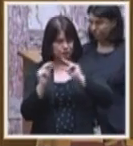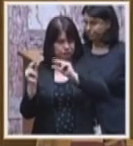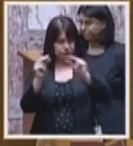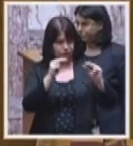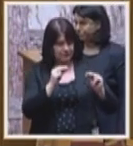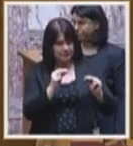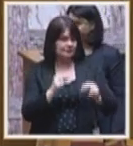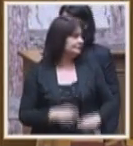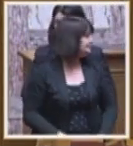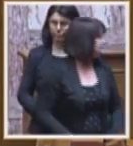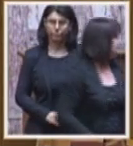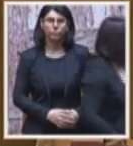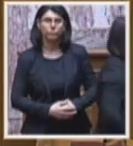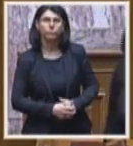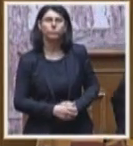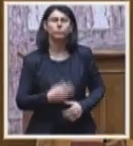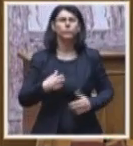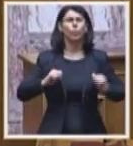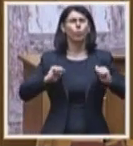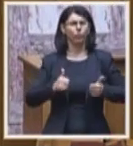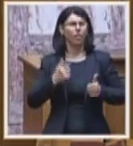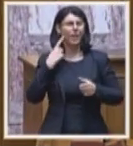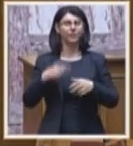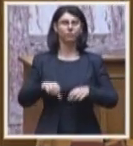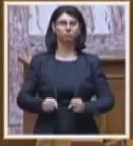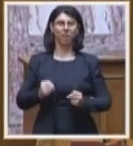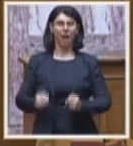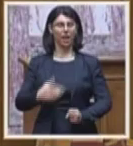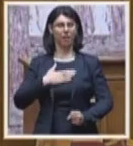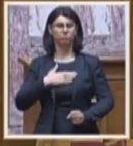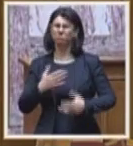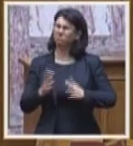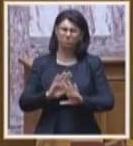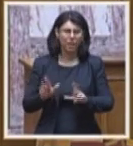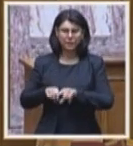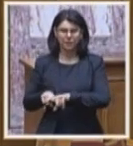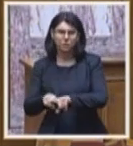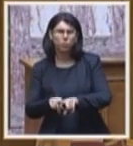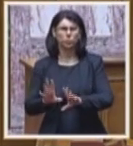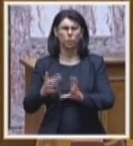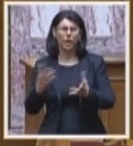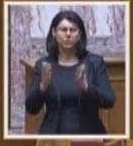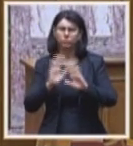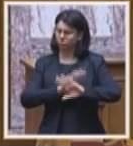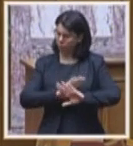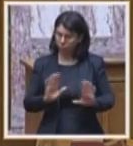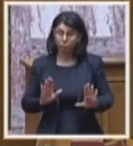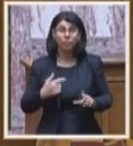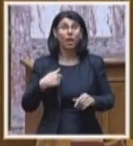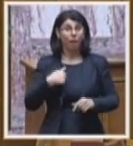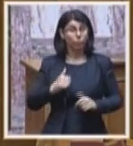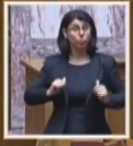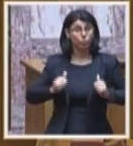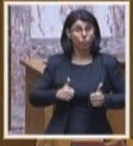δεν είχε καμία σχέση με οφίτσια, με καρέκλες, με πλειοψηφίες, με συσχετισμούς ή με γκάλοπ. Είχε